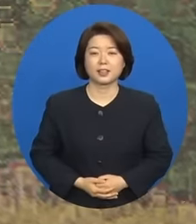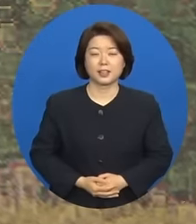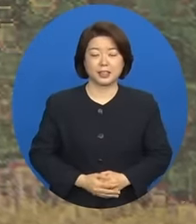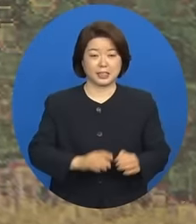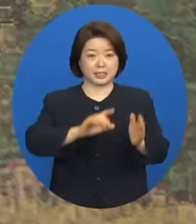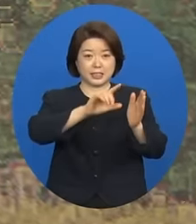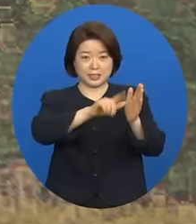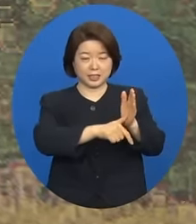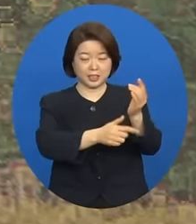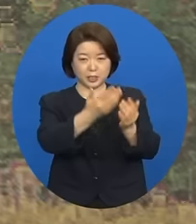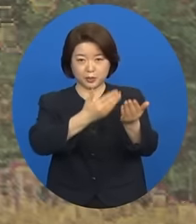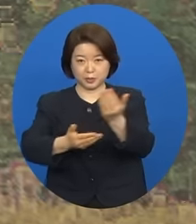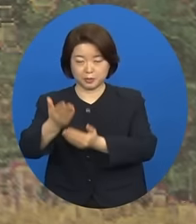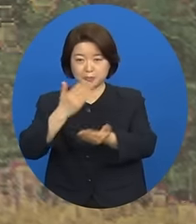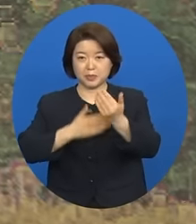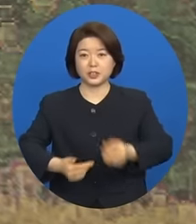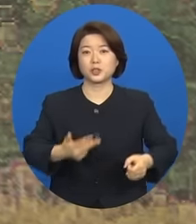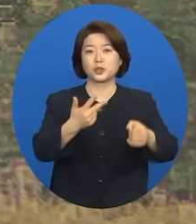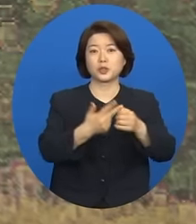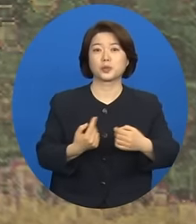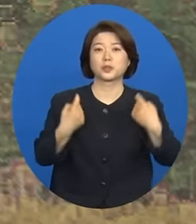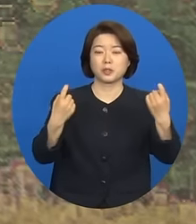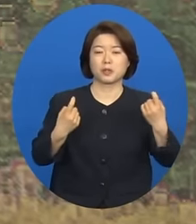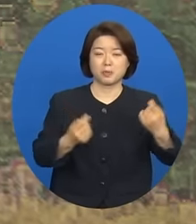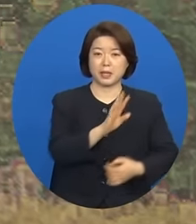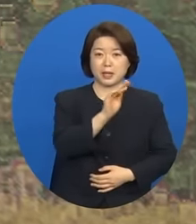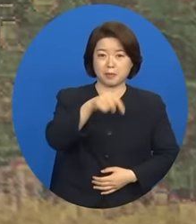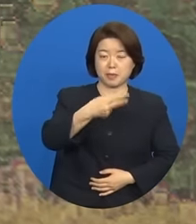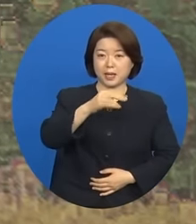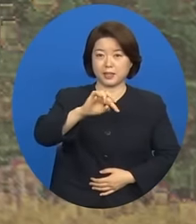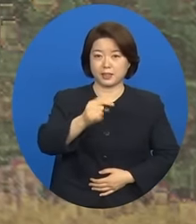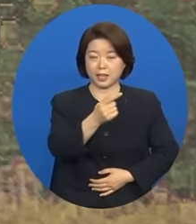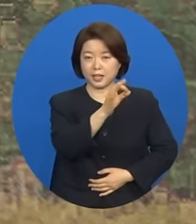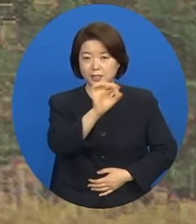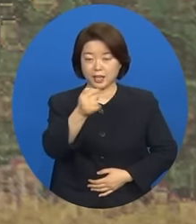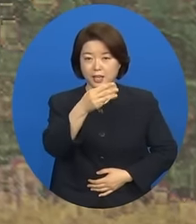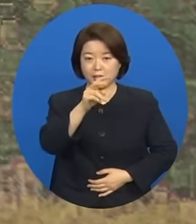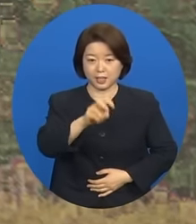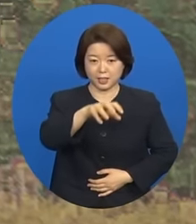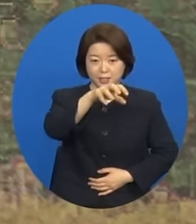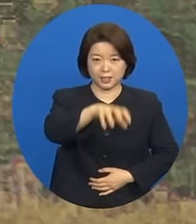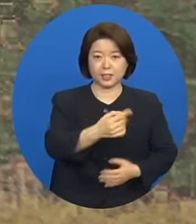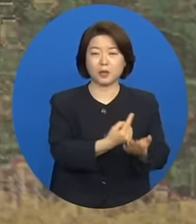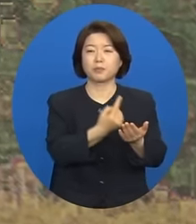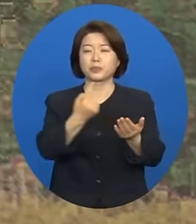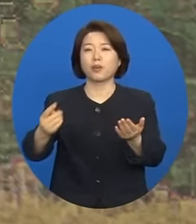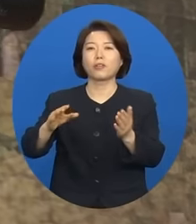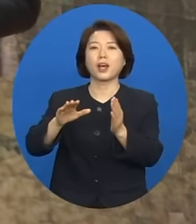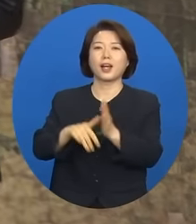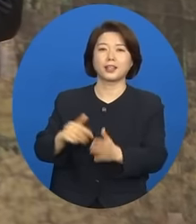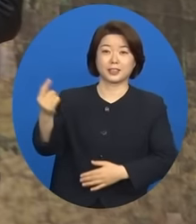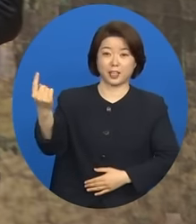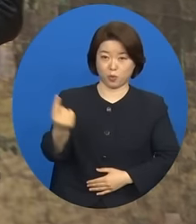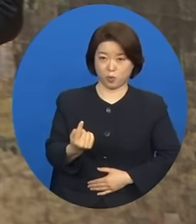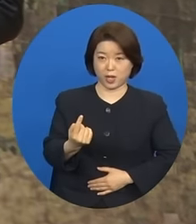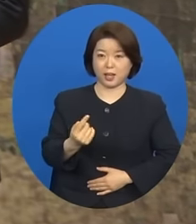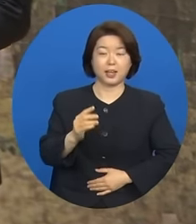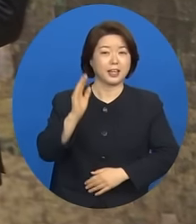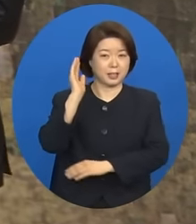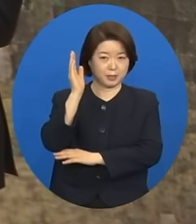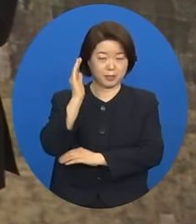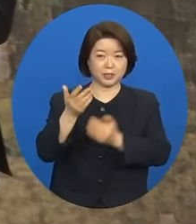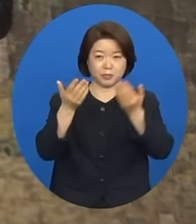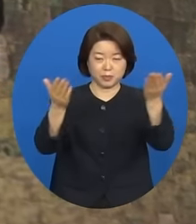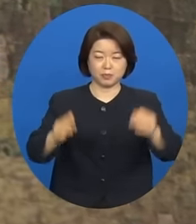믿음의 여정 일곱 번째입니다. 바딴 아람을 떠나야 할 때가 온다라는 제목의 말씀을 나누겠습니다. 창세기 강해가